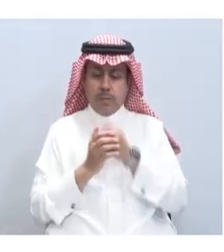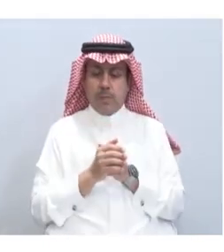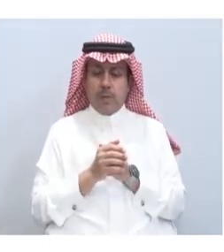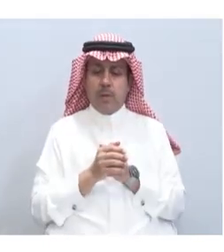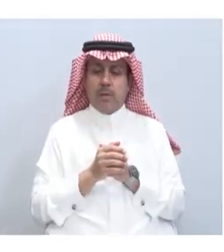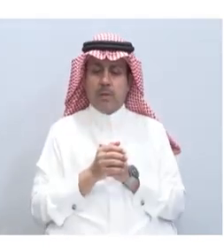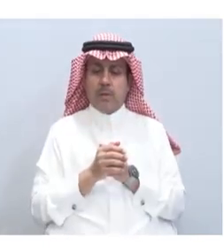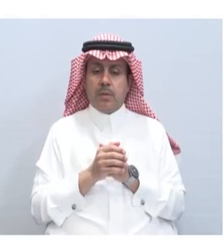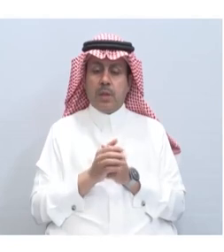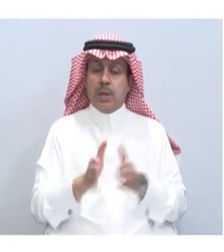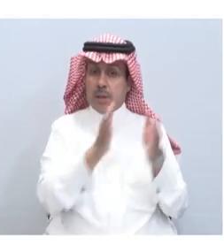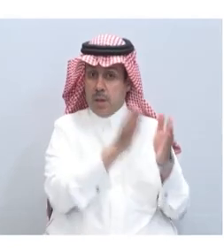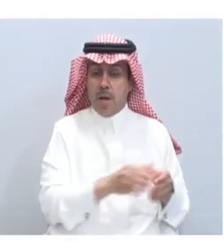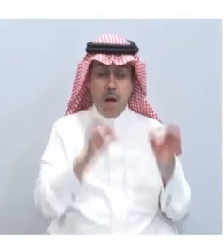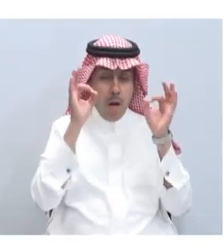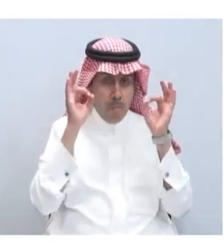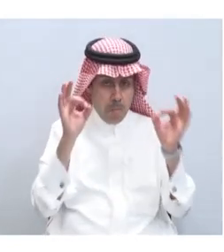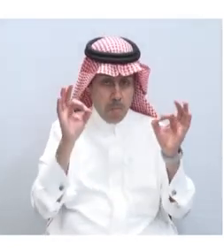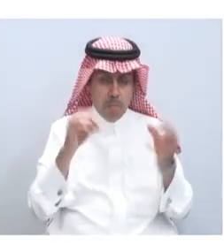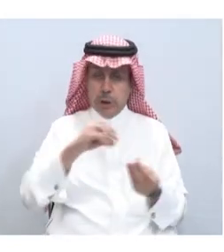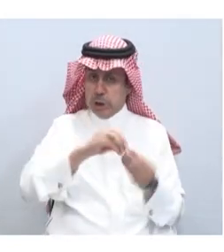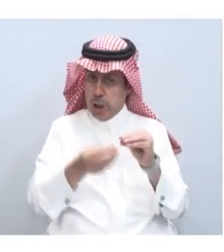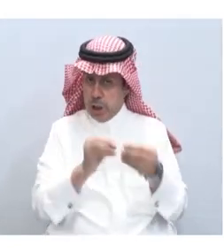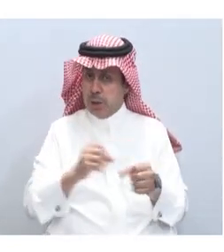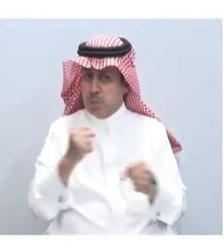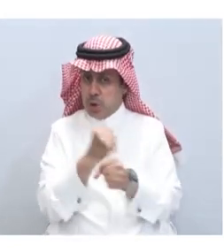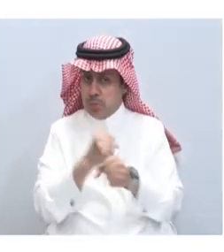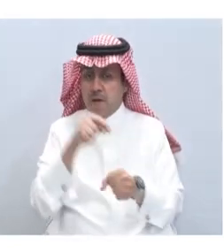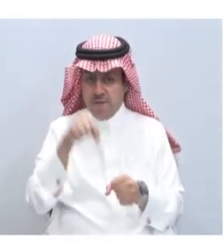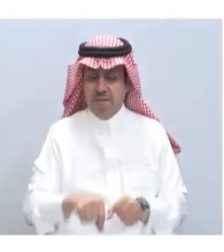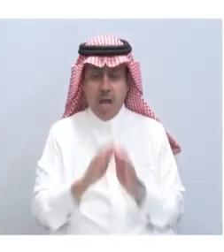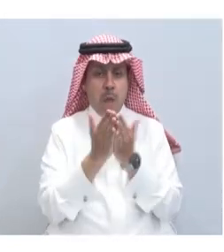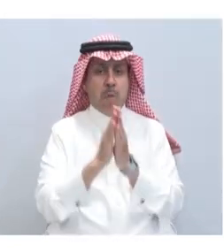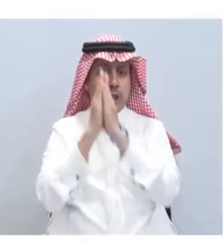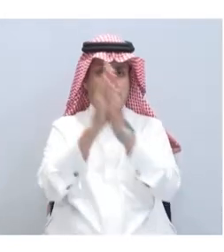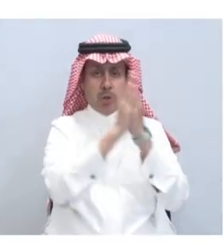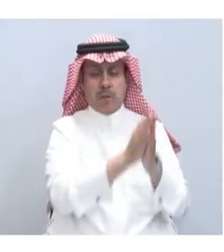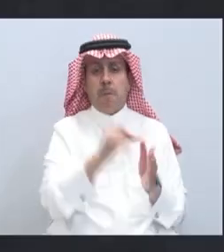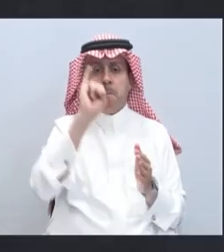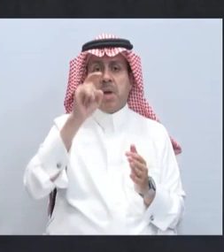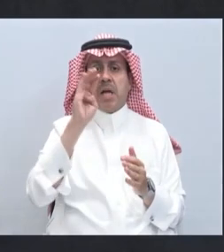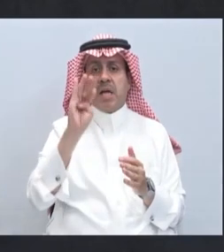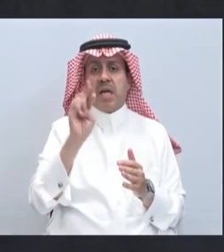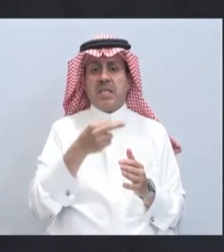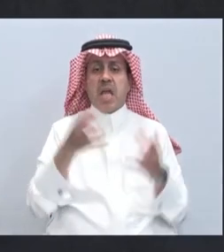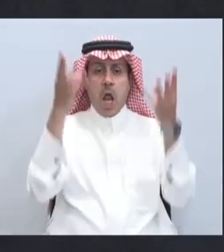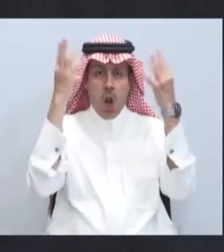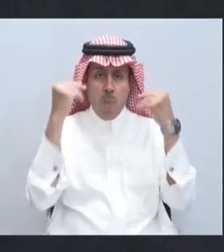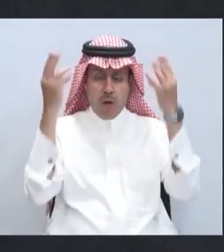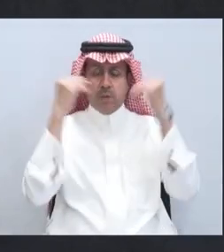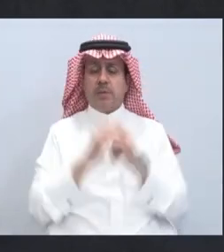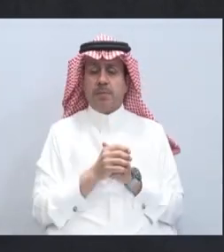ناتي الان الى اهم التقنيات المستخدمه في المكتبات ومراكز المعلومات ما الذي